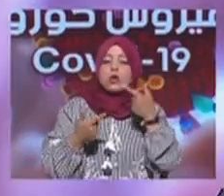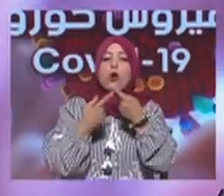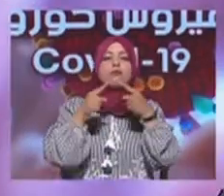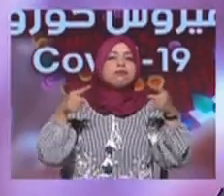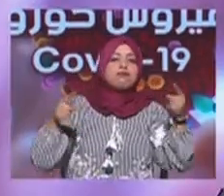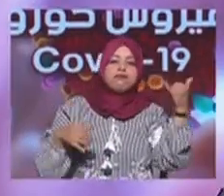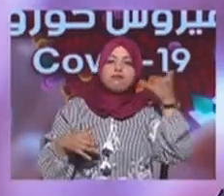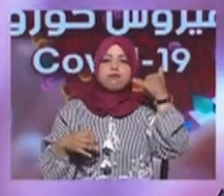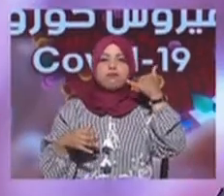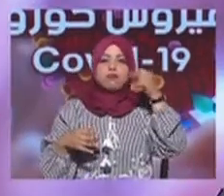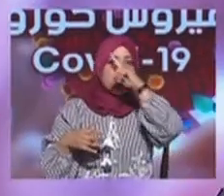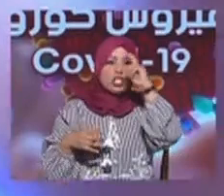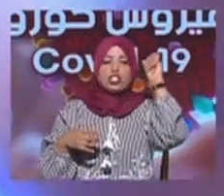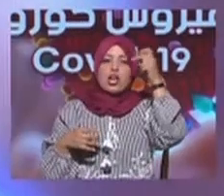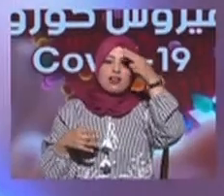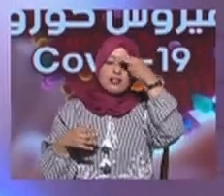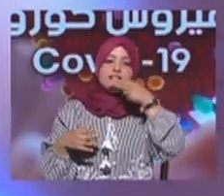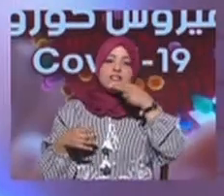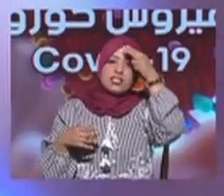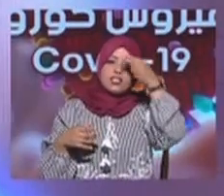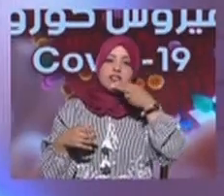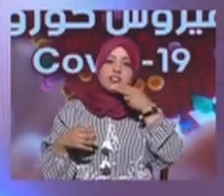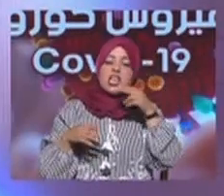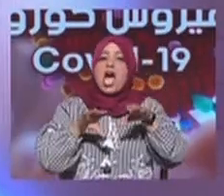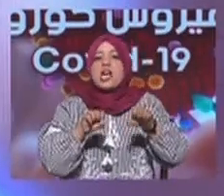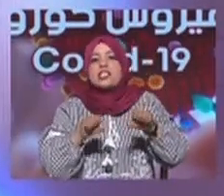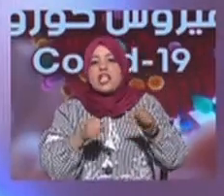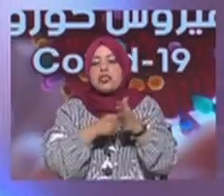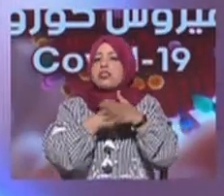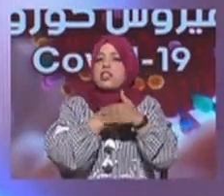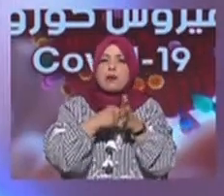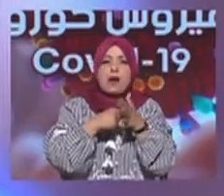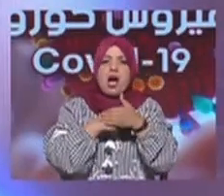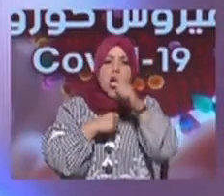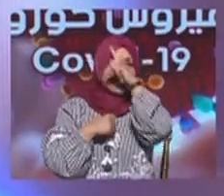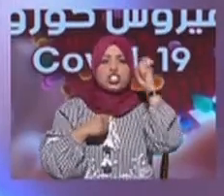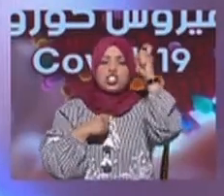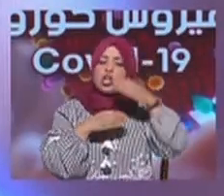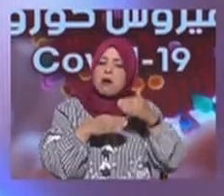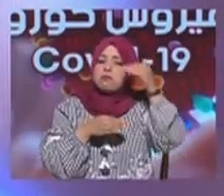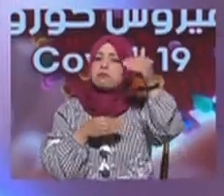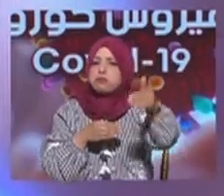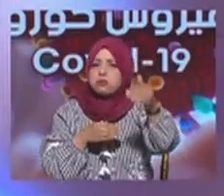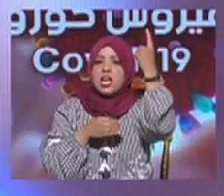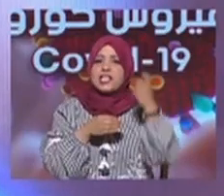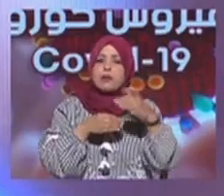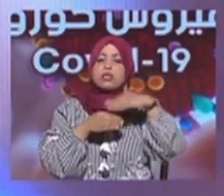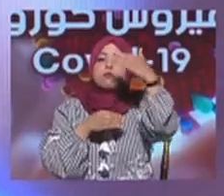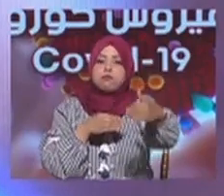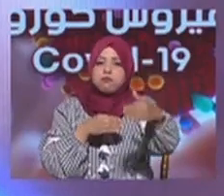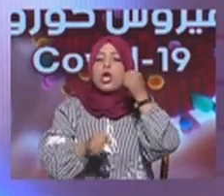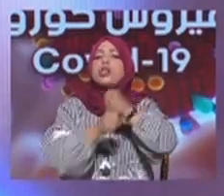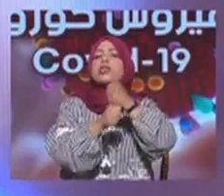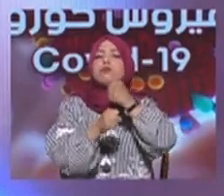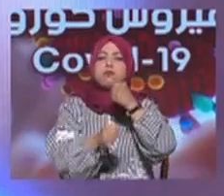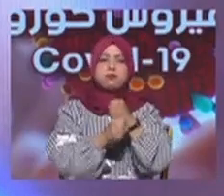اثنين ثلاث الاربع هكا. ان شاء الله، مو خاطر فما لي رياكتيف زاد. زاد ان شاء الله، ان شاء الله معناتها قاعدين نخدموا باش ان شاء الله